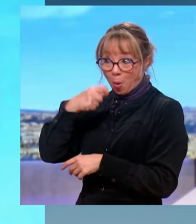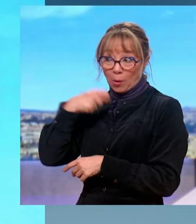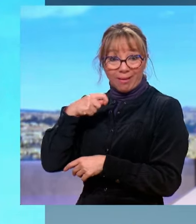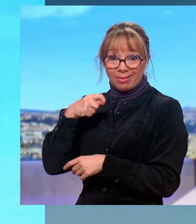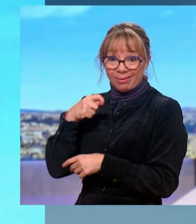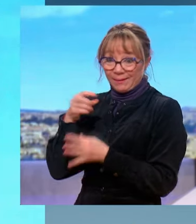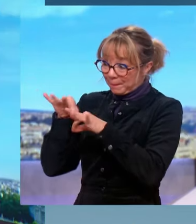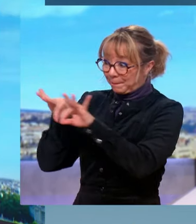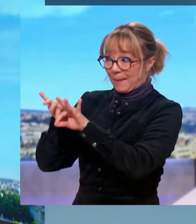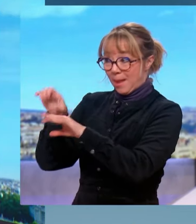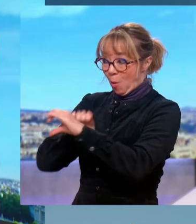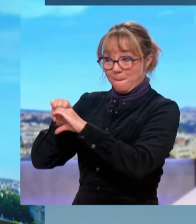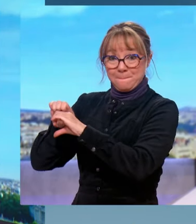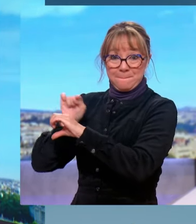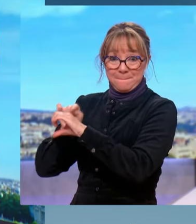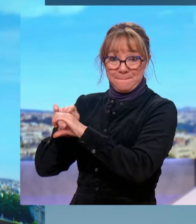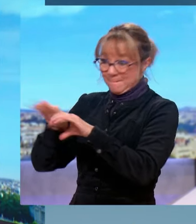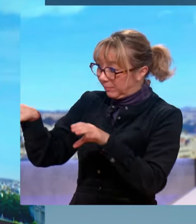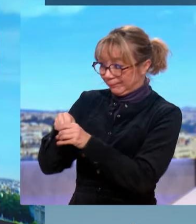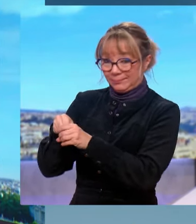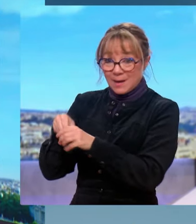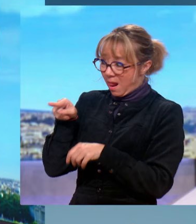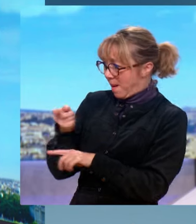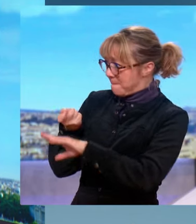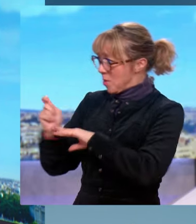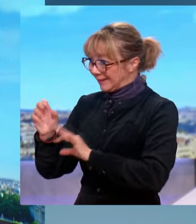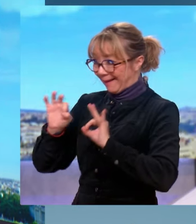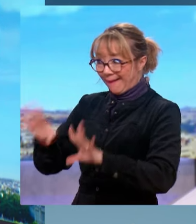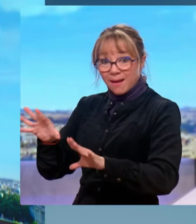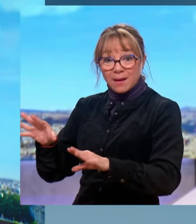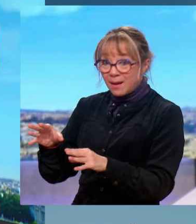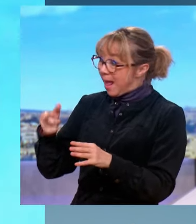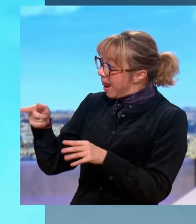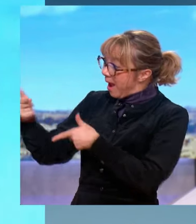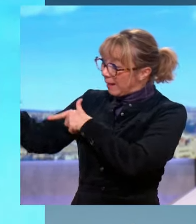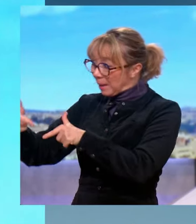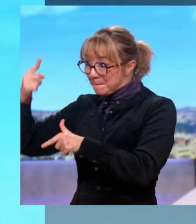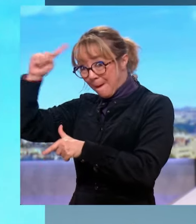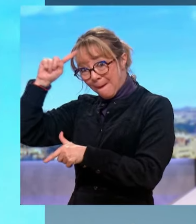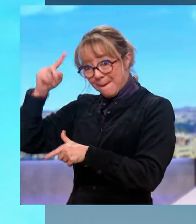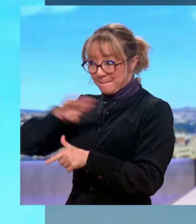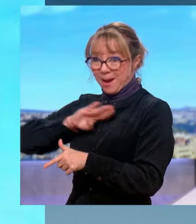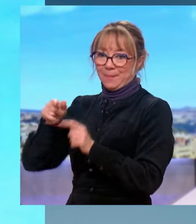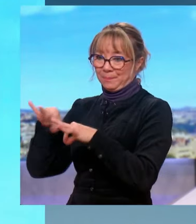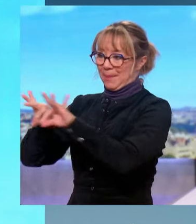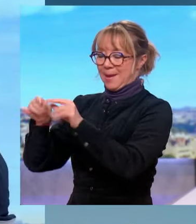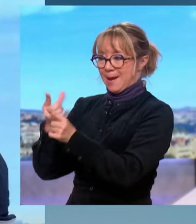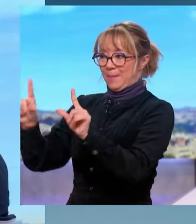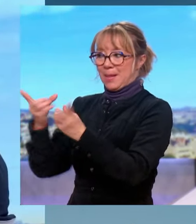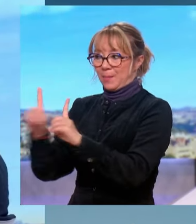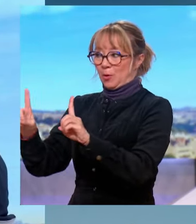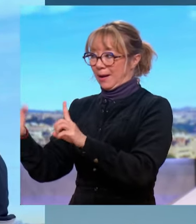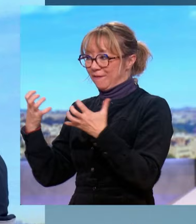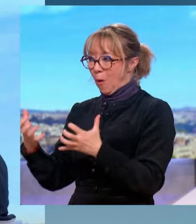savez, l'Ukraine, elle n'est pas attaquée pour ce qu'elle fait. Elle n'agresse, elle ne menace personne. Elle est attaquée pour ce qu'elle est, c'est-à-dire un pays libre, démocratique et qui a fait le choix de se tourner vers l'Europe.